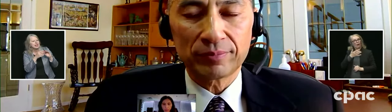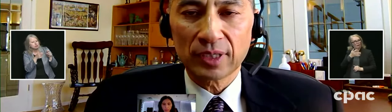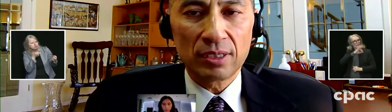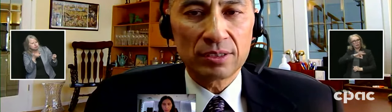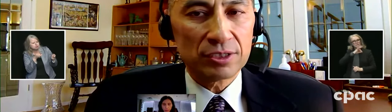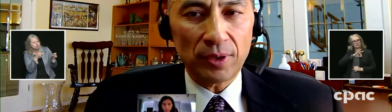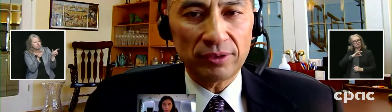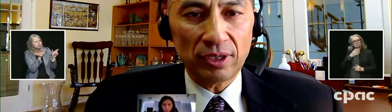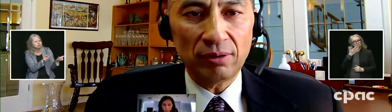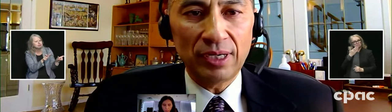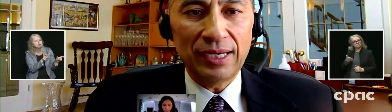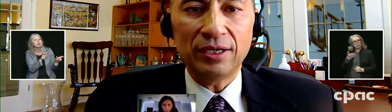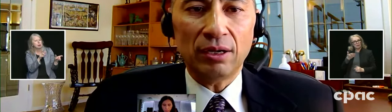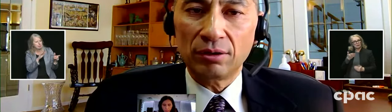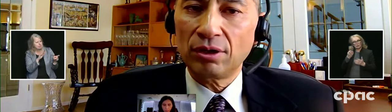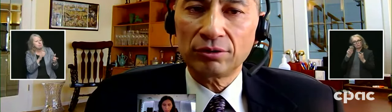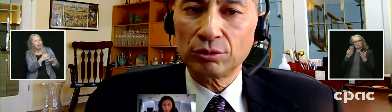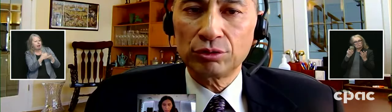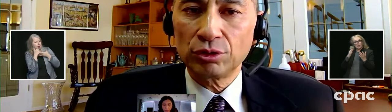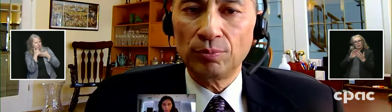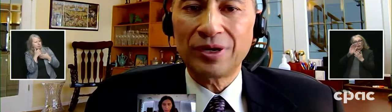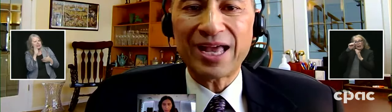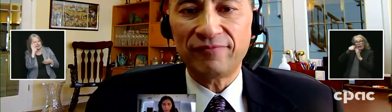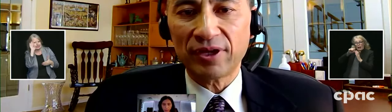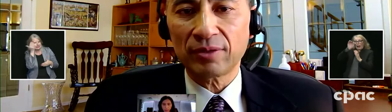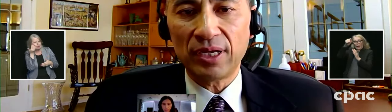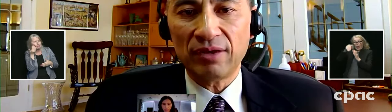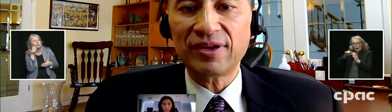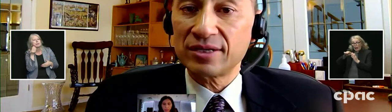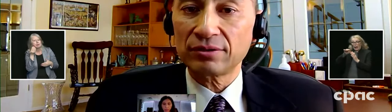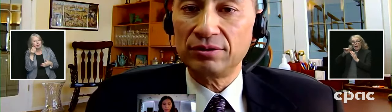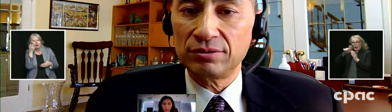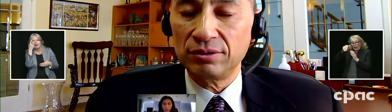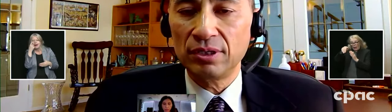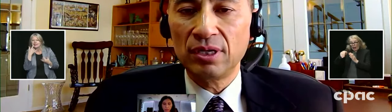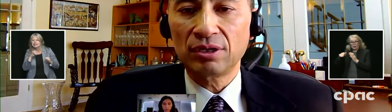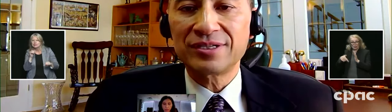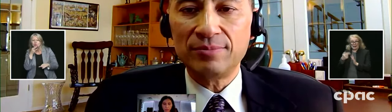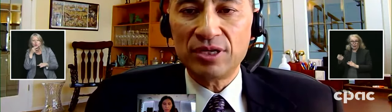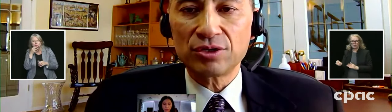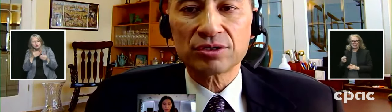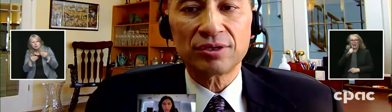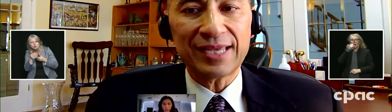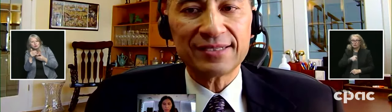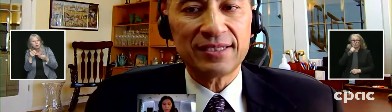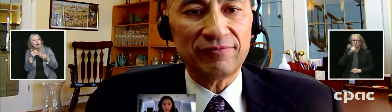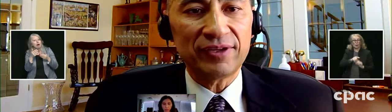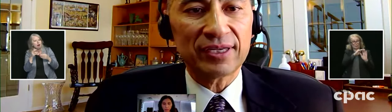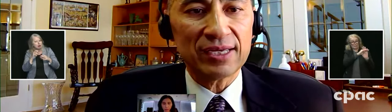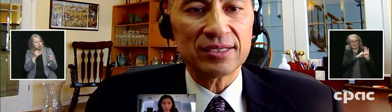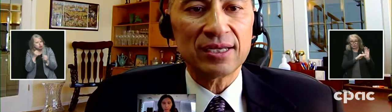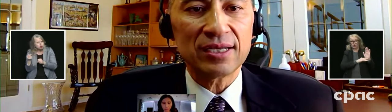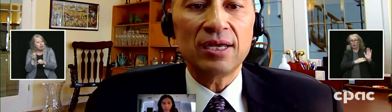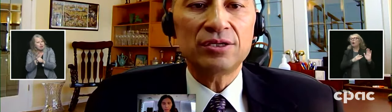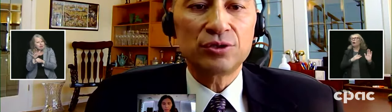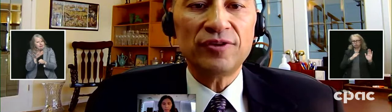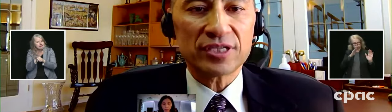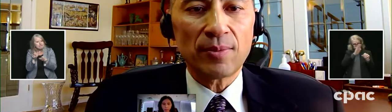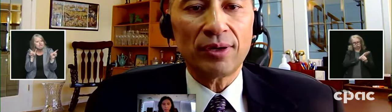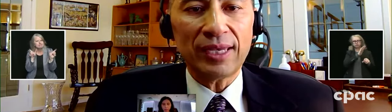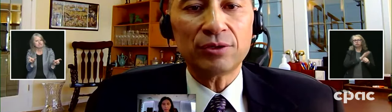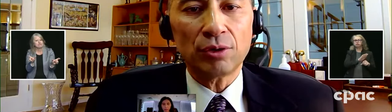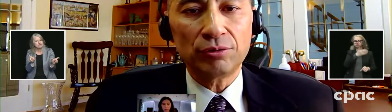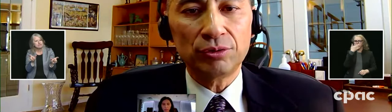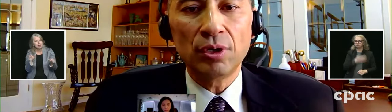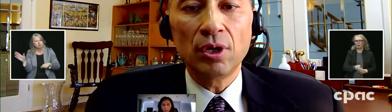fruits. Cependant, il est encore trop tôt pour affirmer avec certitude que ces mesures sont assez efficaces et